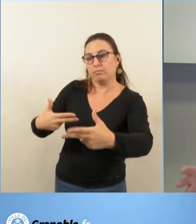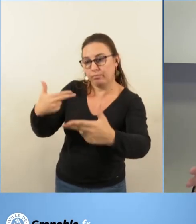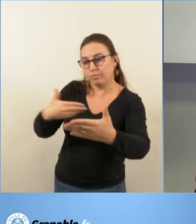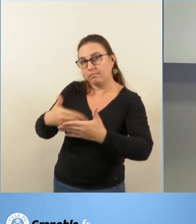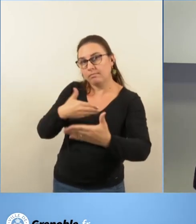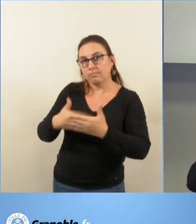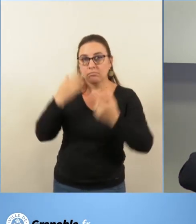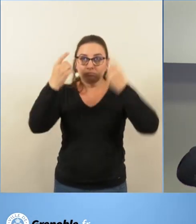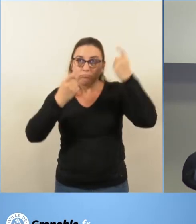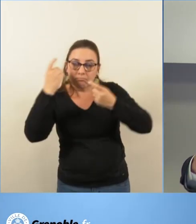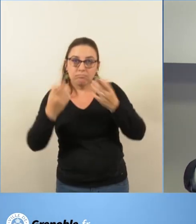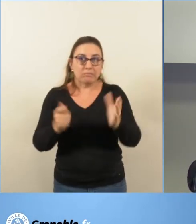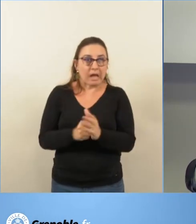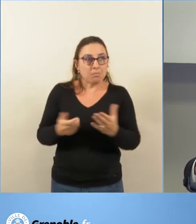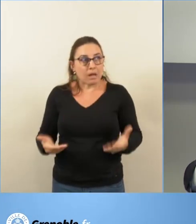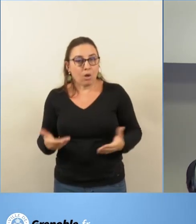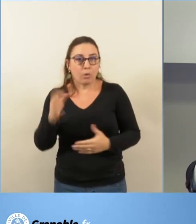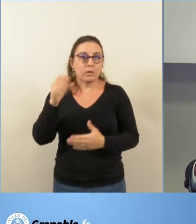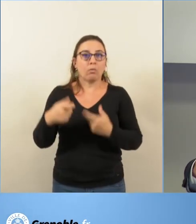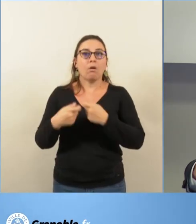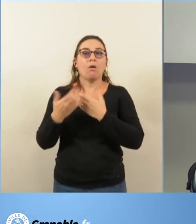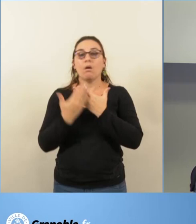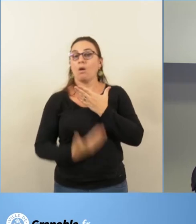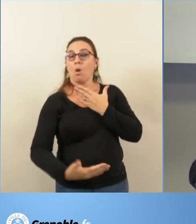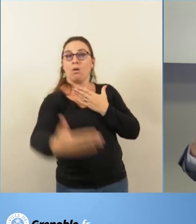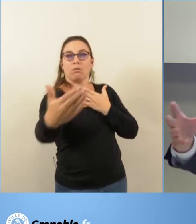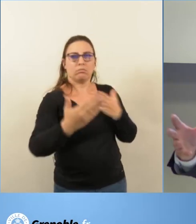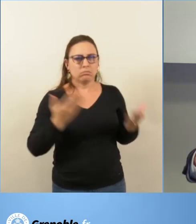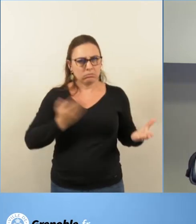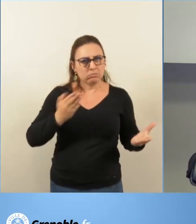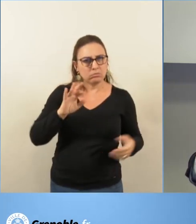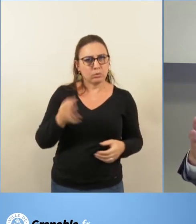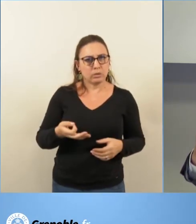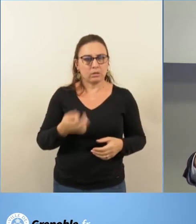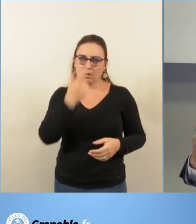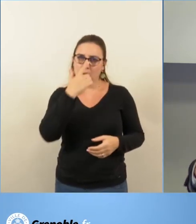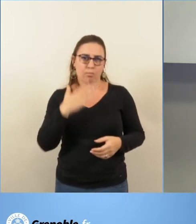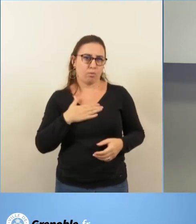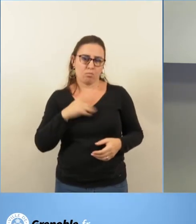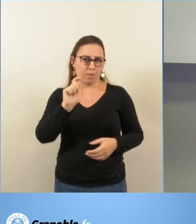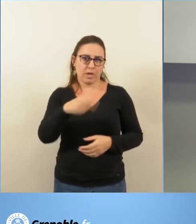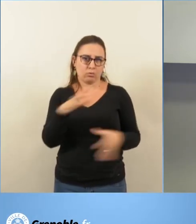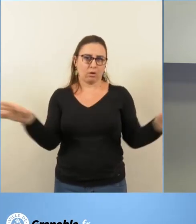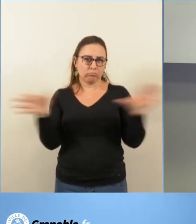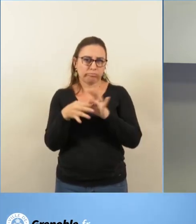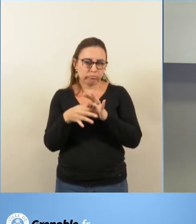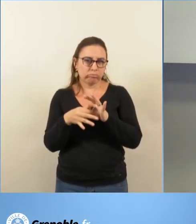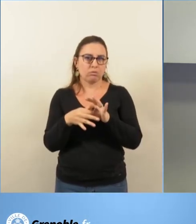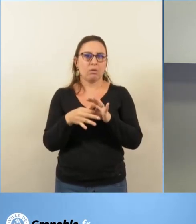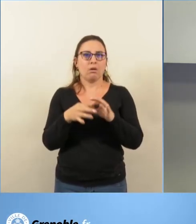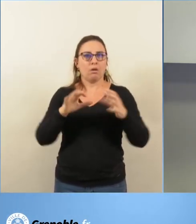de la réflexion la réflexion de long terme elle me semble nécessaire je pense qu'elle ira sans doute de paires avec une évolution